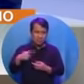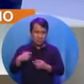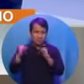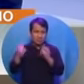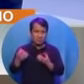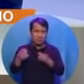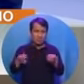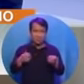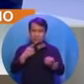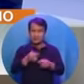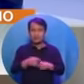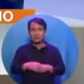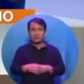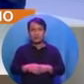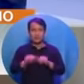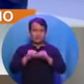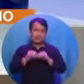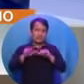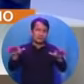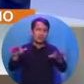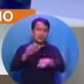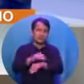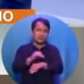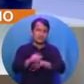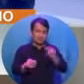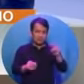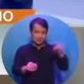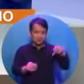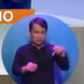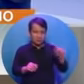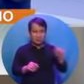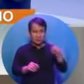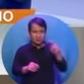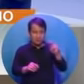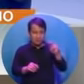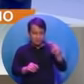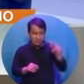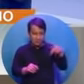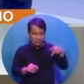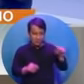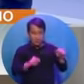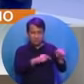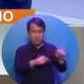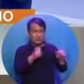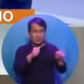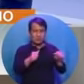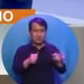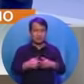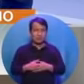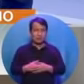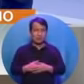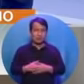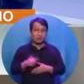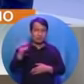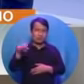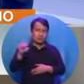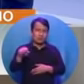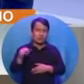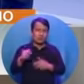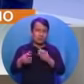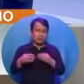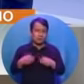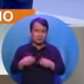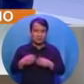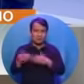po. Ah, kalat na kalat na chismis na NPA kaya walang lumalaban. Natatakot, baka babalikan. Tsaka naman